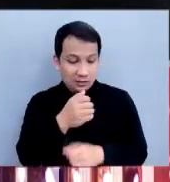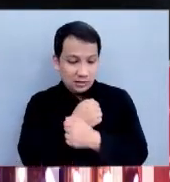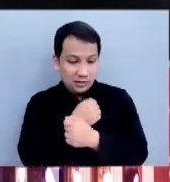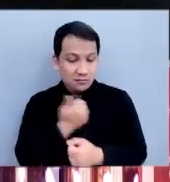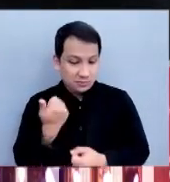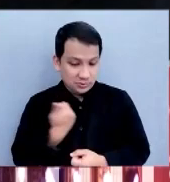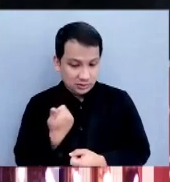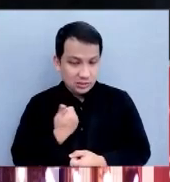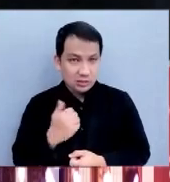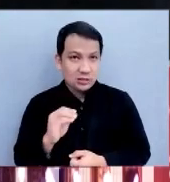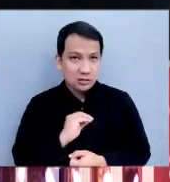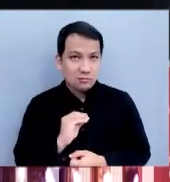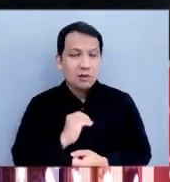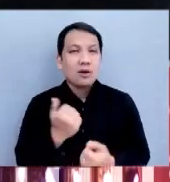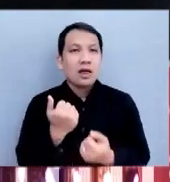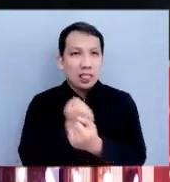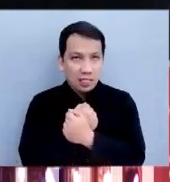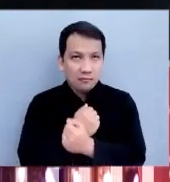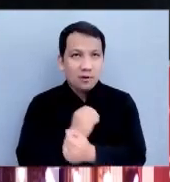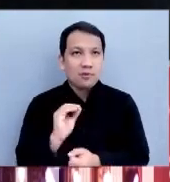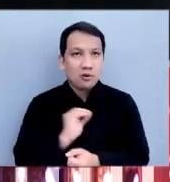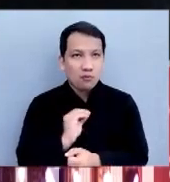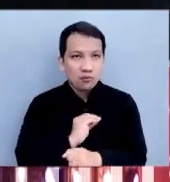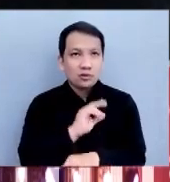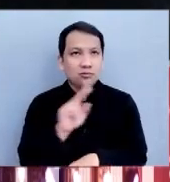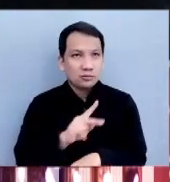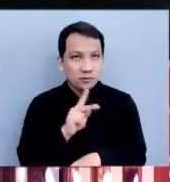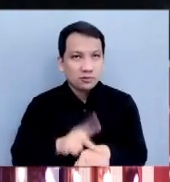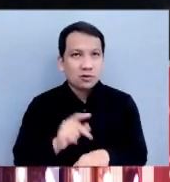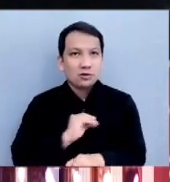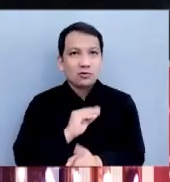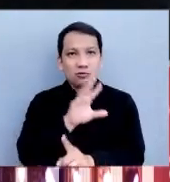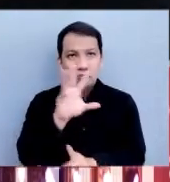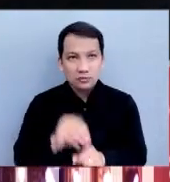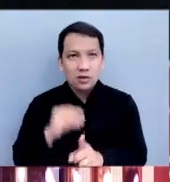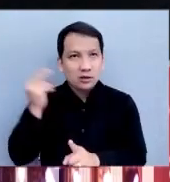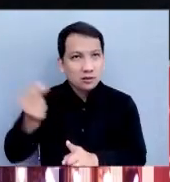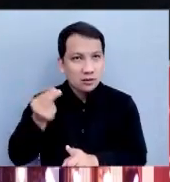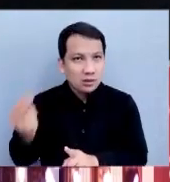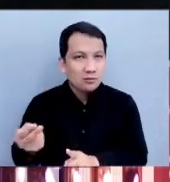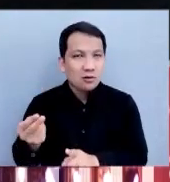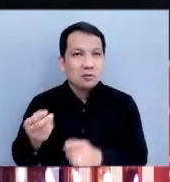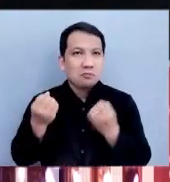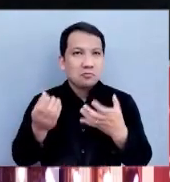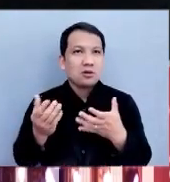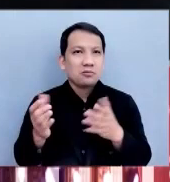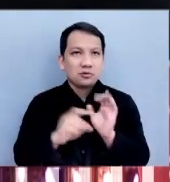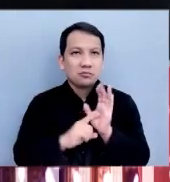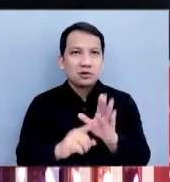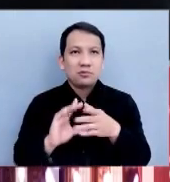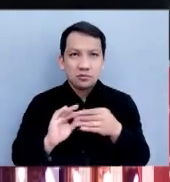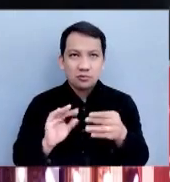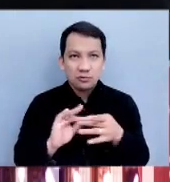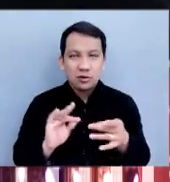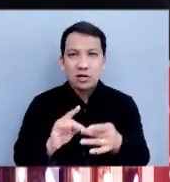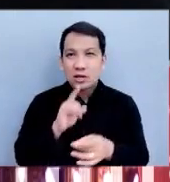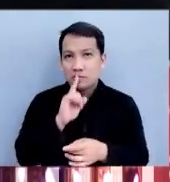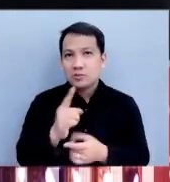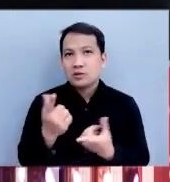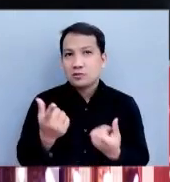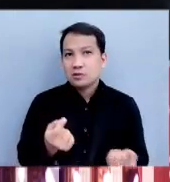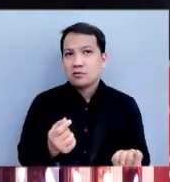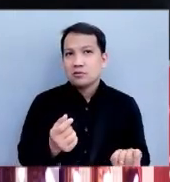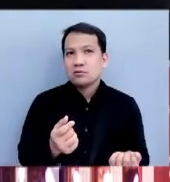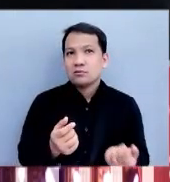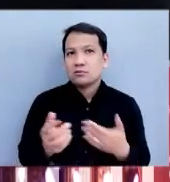sarili yun na mahalin natin ang ating environment, ang ating kultura, ang ating history, at marami tayong pwedeng ikwento kung gagawin natin yan.